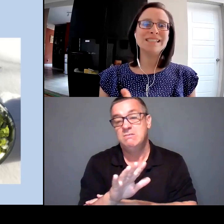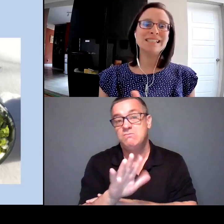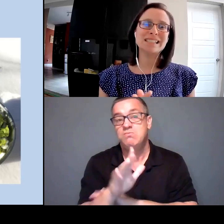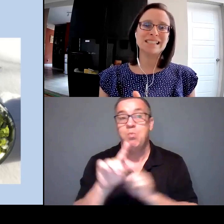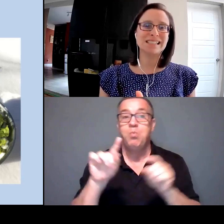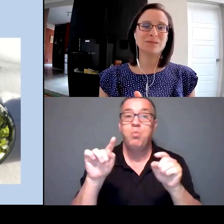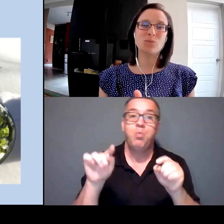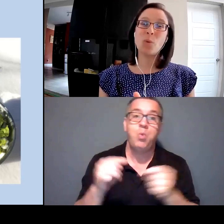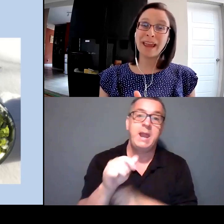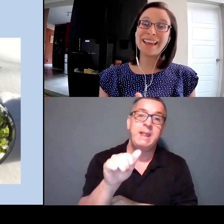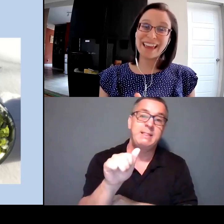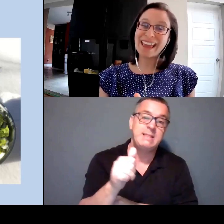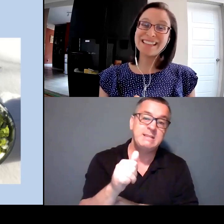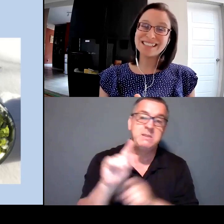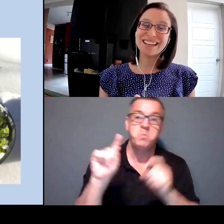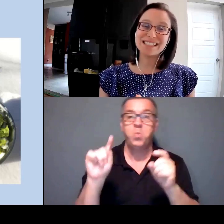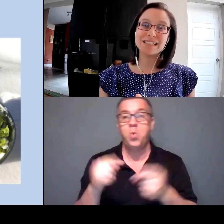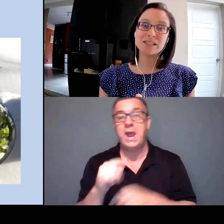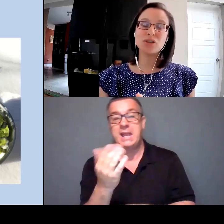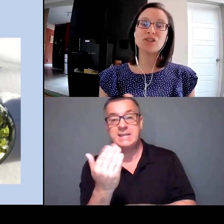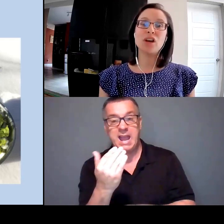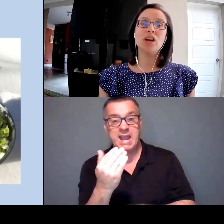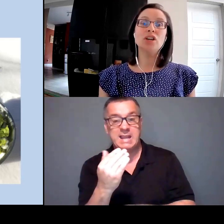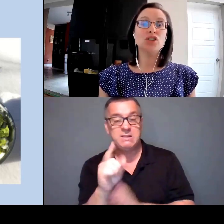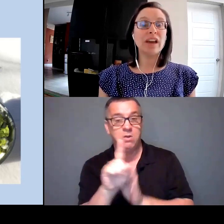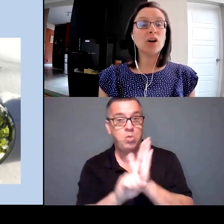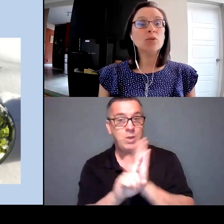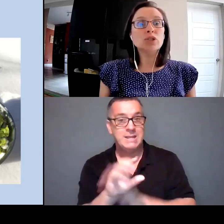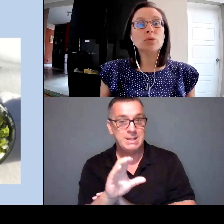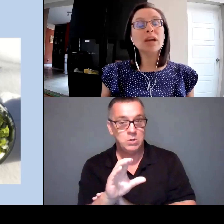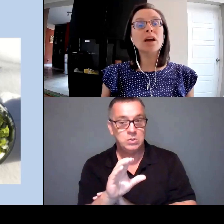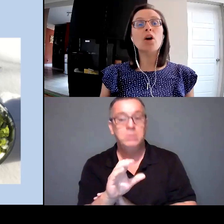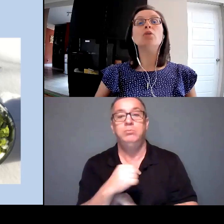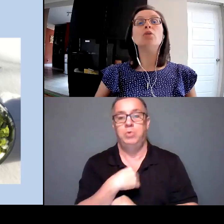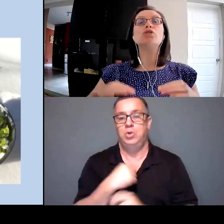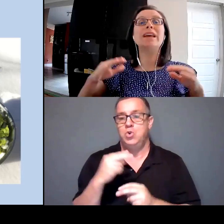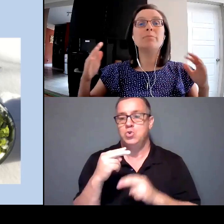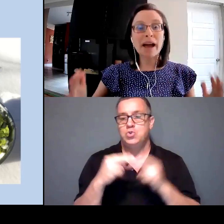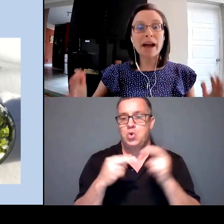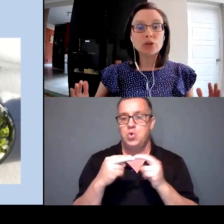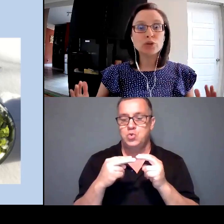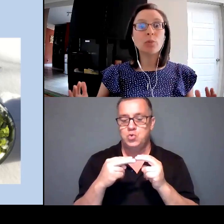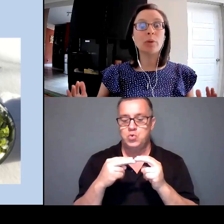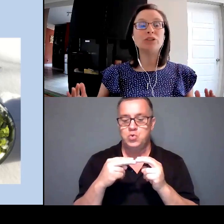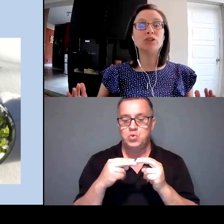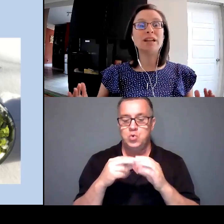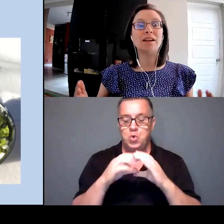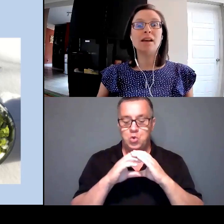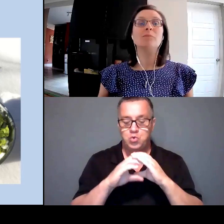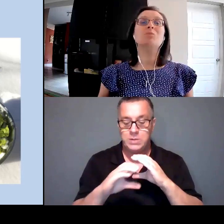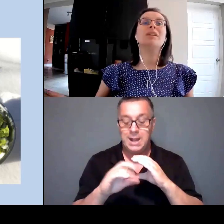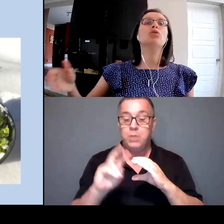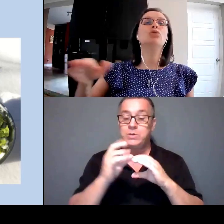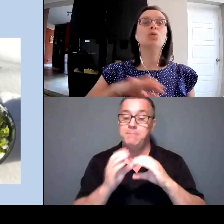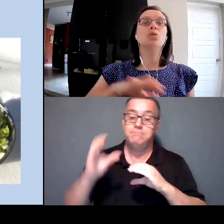moins 10, moins 15 degrés Celsius, je vais construire un tunnel par-dessus mon premier tunnel,